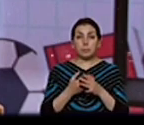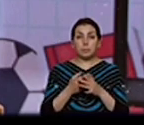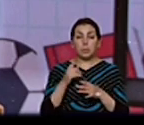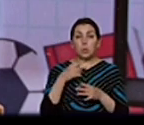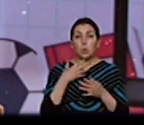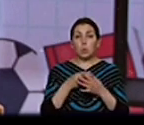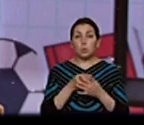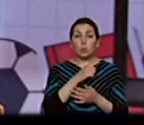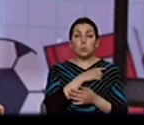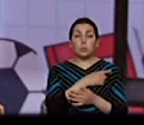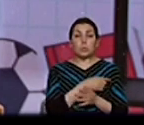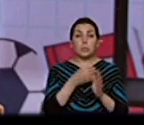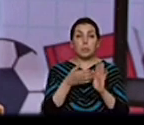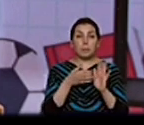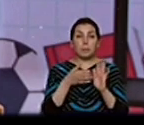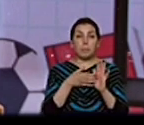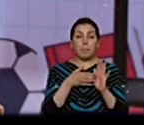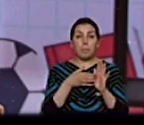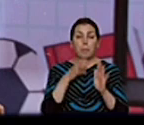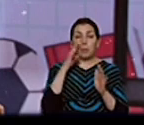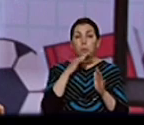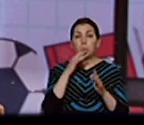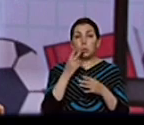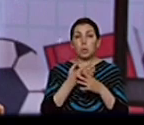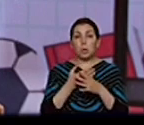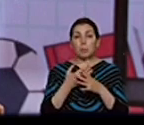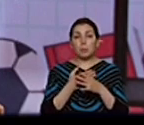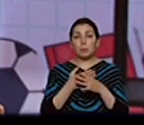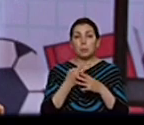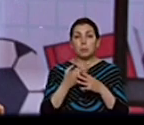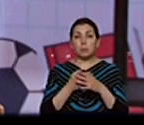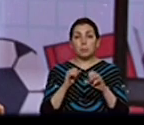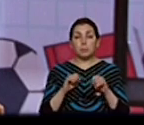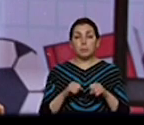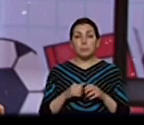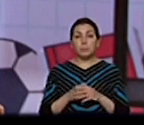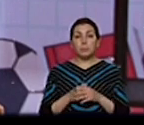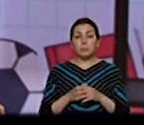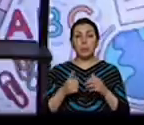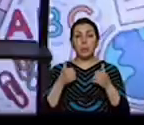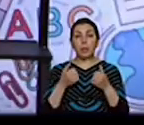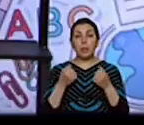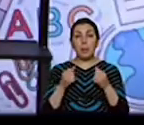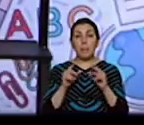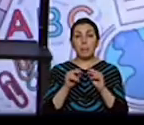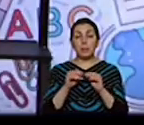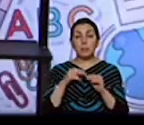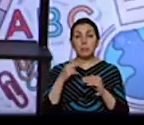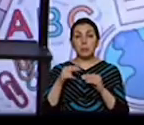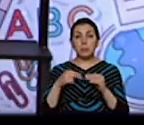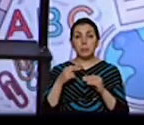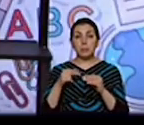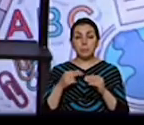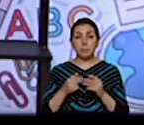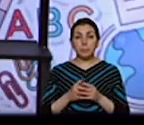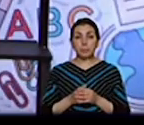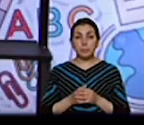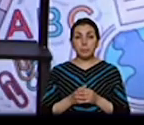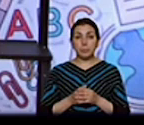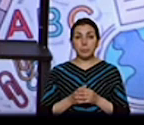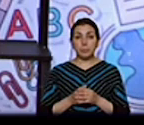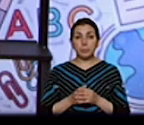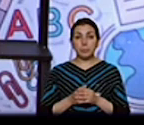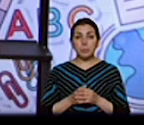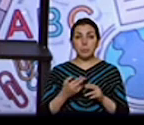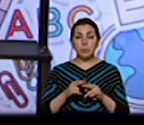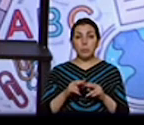yetmasa, yaqinlaringizni yordamga chaqirishingiz mumkin. Yaxshilab birlashtirib olamiz. Chunki gul